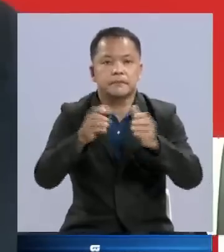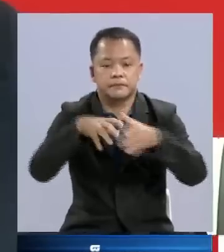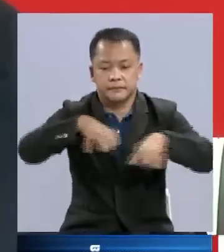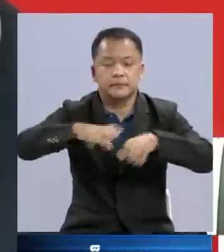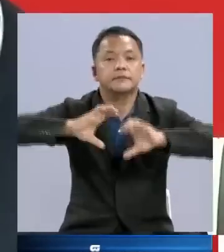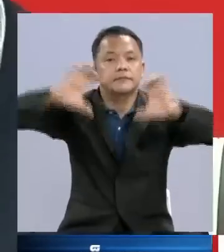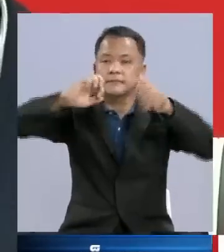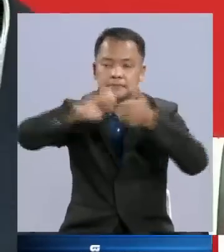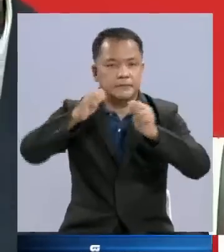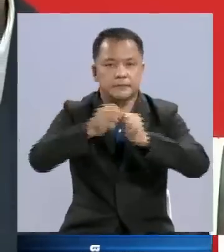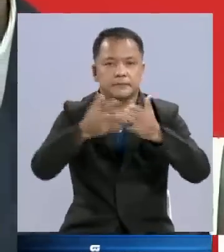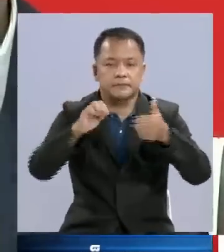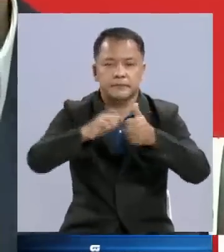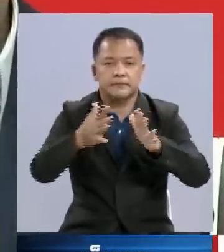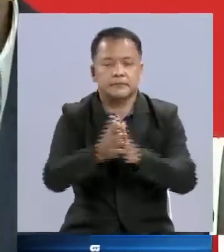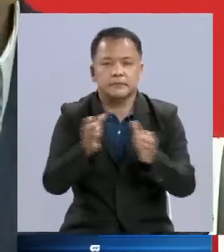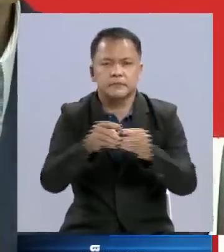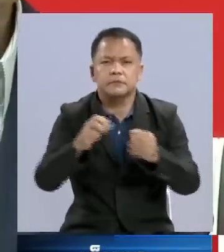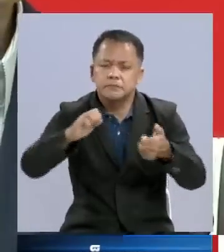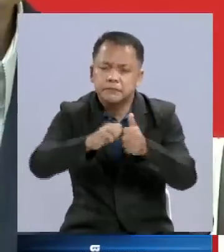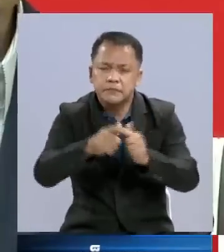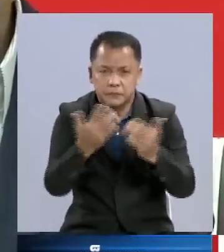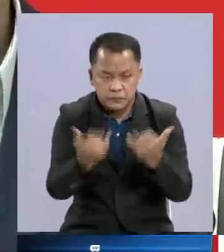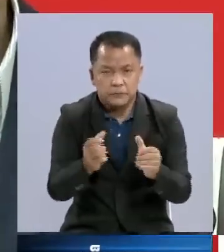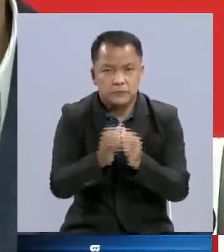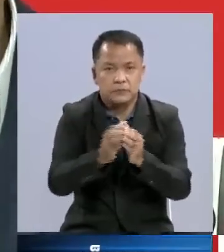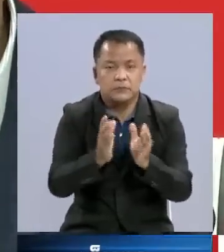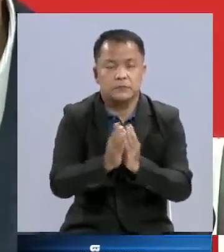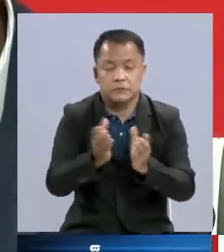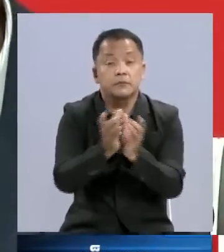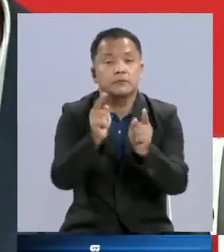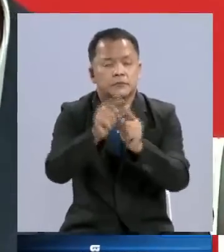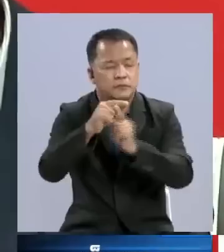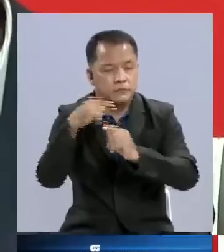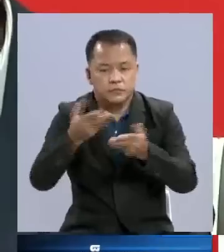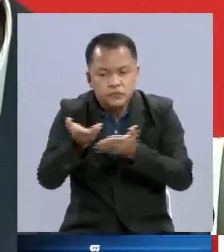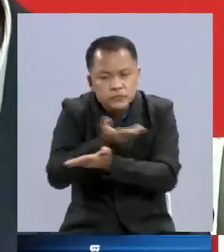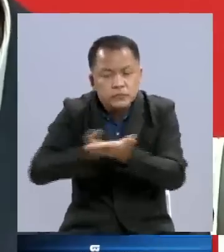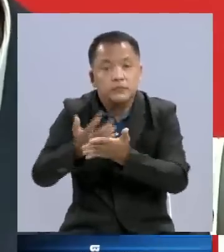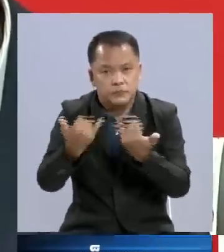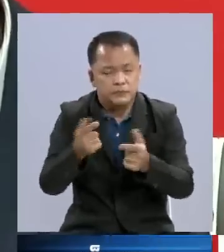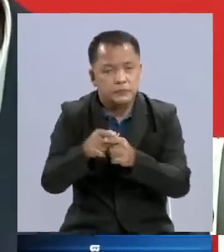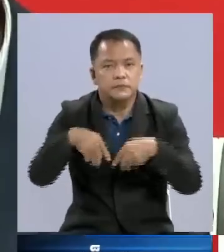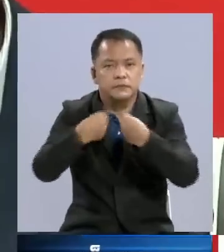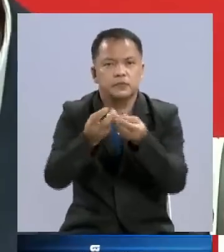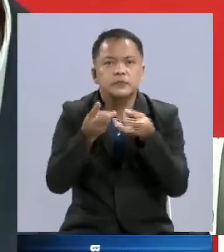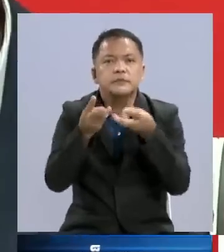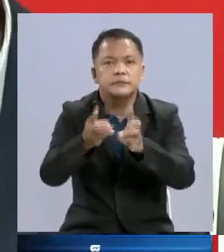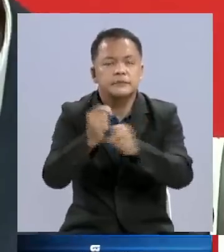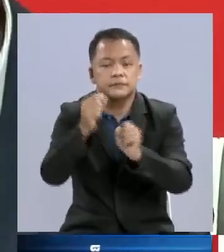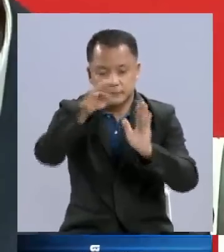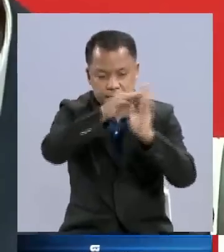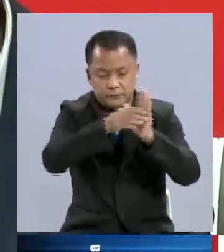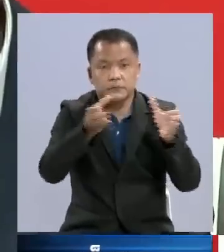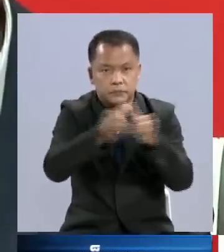จัดตั้งรัฐบาลนะฮะแล้วก็เรื่องที่มันเกิดขึ้นเนี่ยวันนี้พรรคฝ่ายประชาธิปไตยเตรียมหารือกันเพื่อทราบแนวคิดในนโยบ